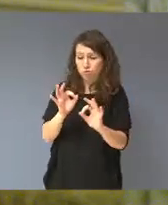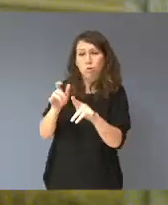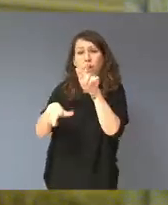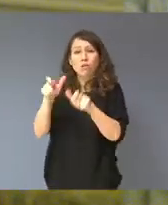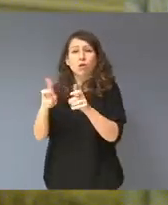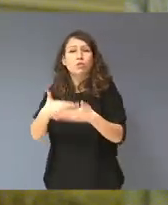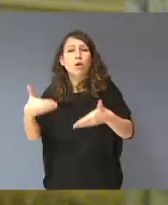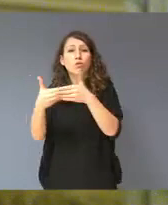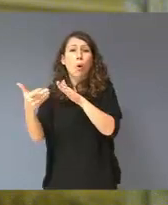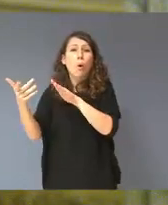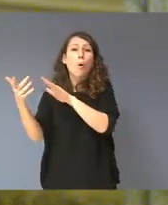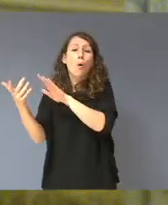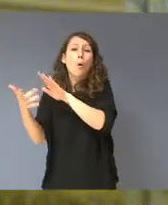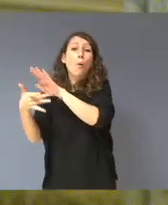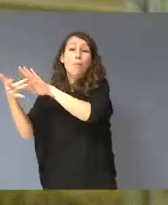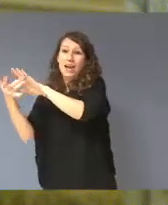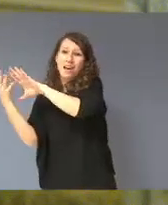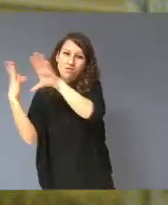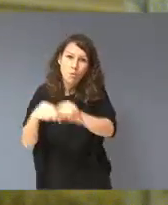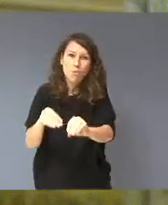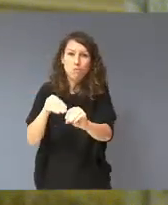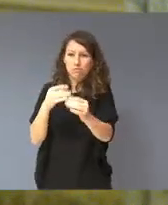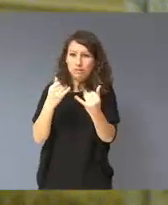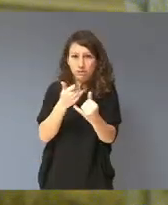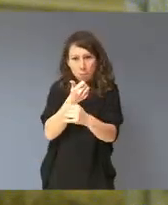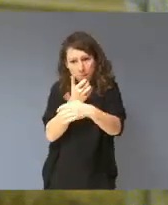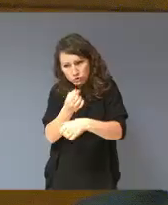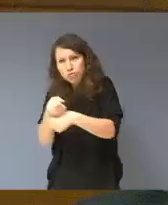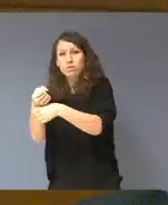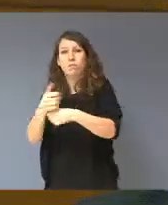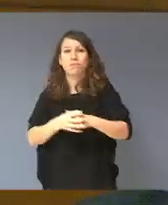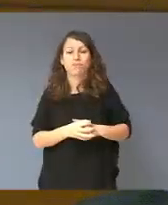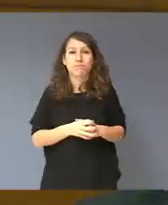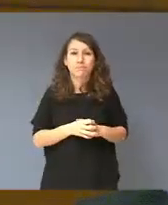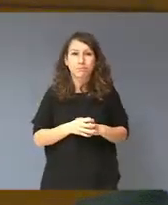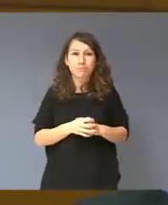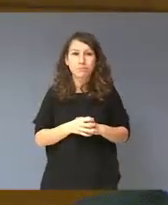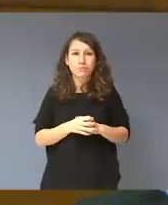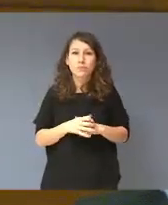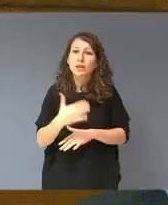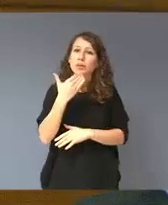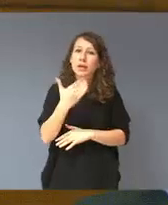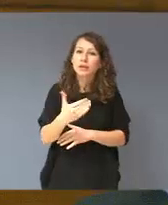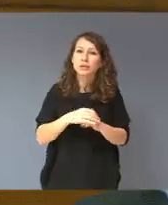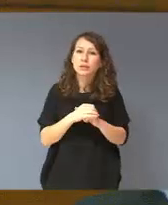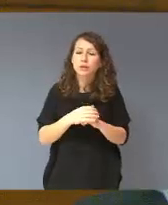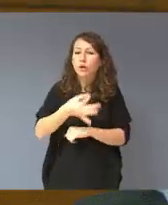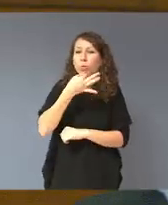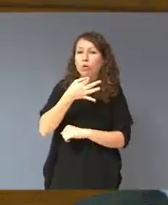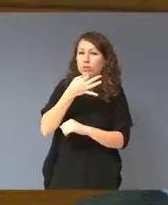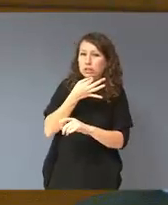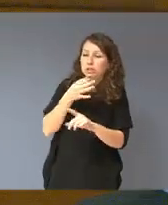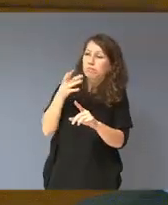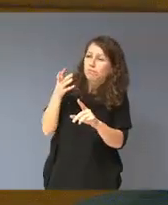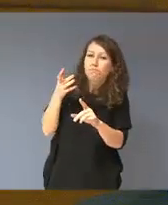migration présentes sur le territoire. Merci M. Battier, et j'en profite pour remercier et saluer l'engagement